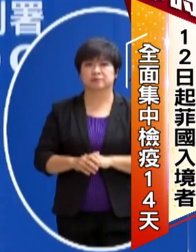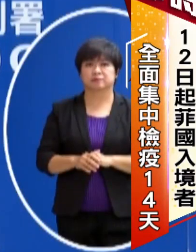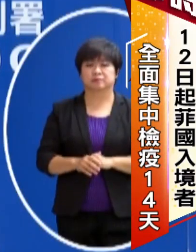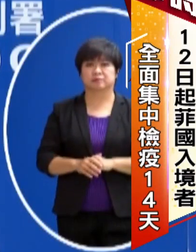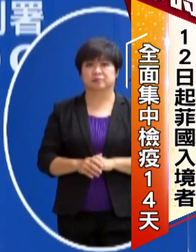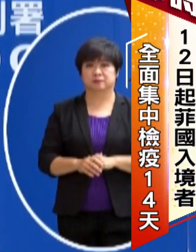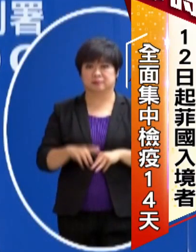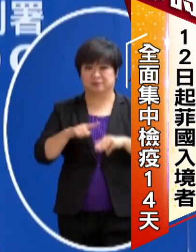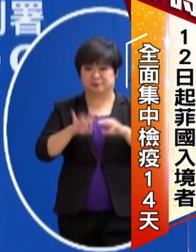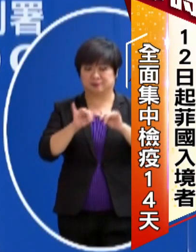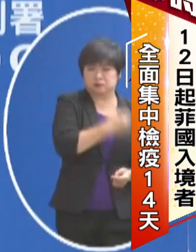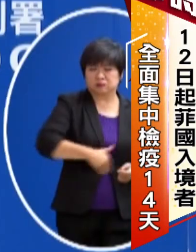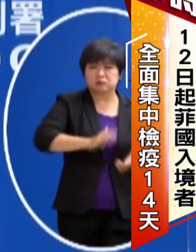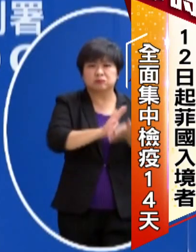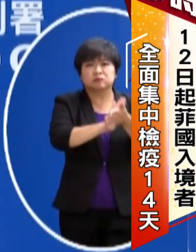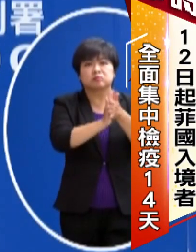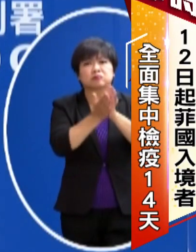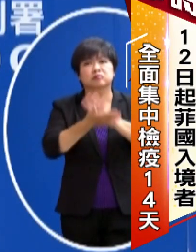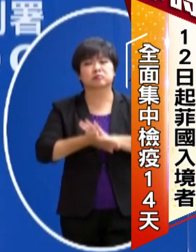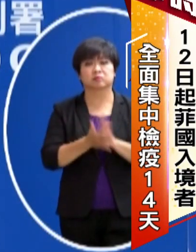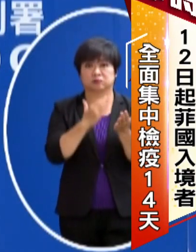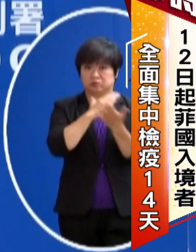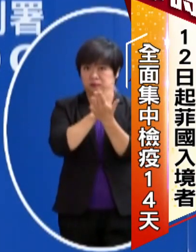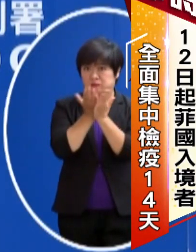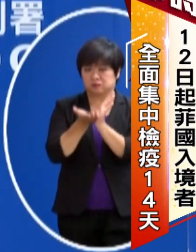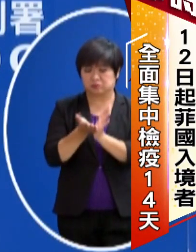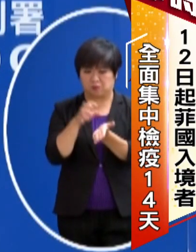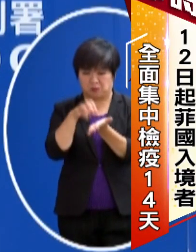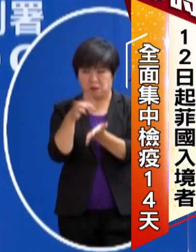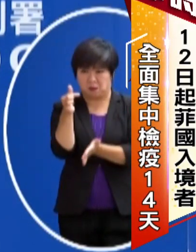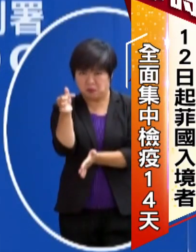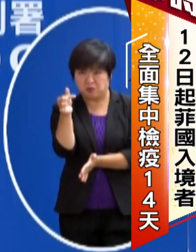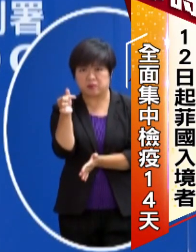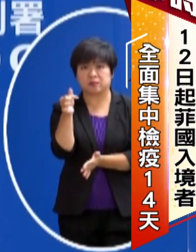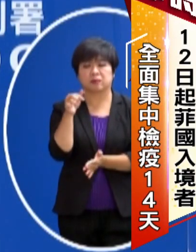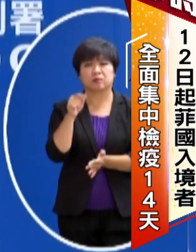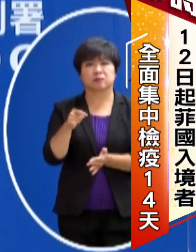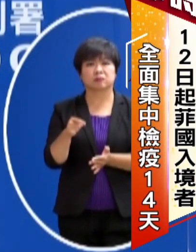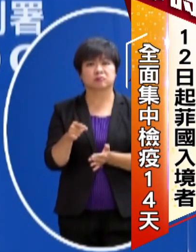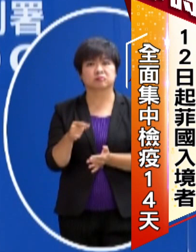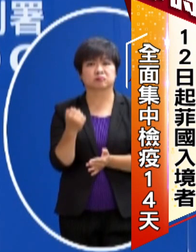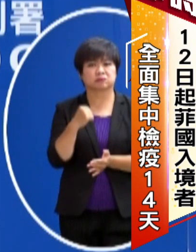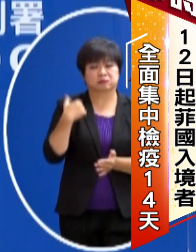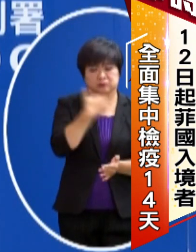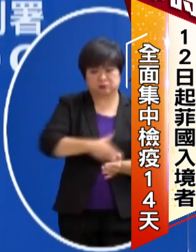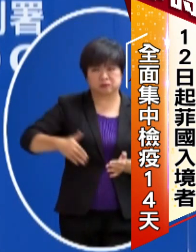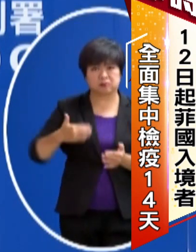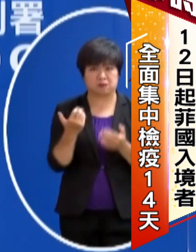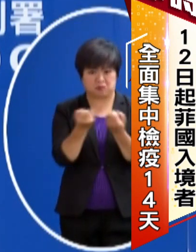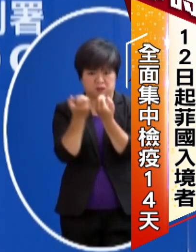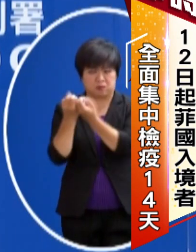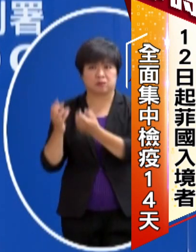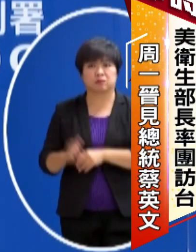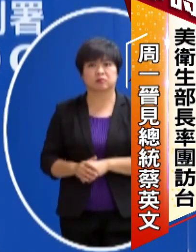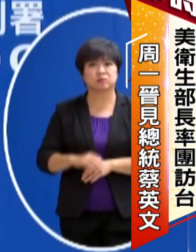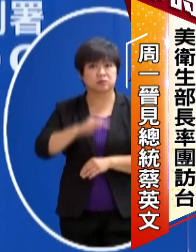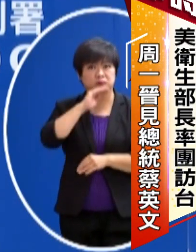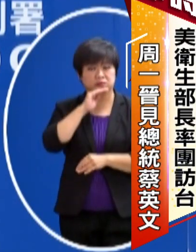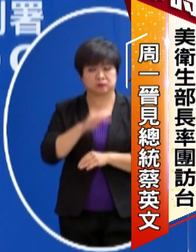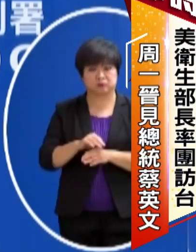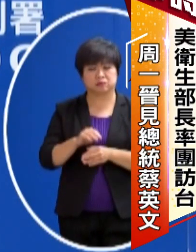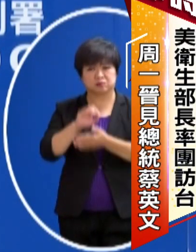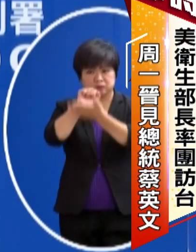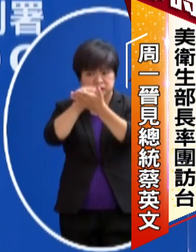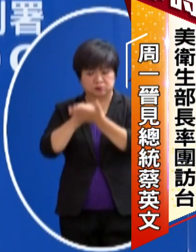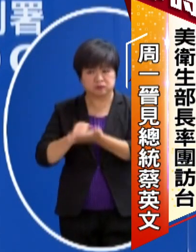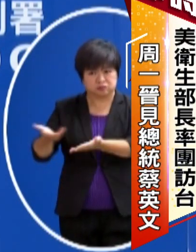土并不代表零风险，是产生的一些确诊者产生的一些综合抗体。那我相信完整的报告出来，